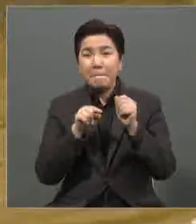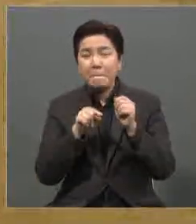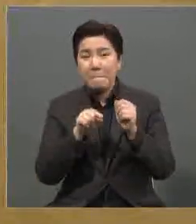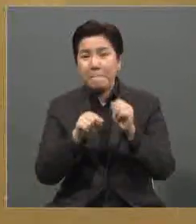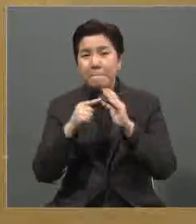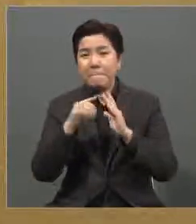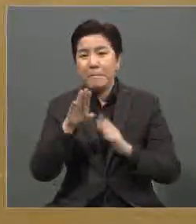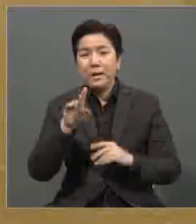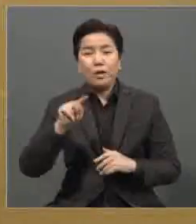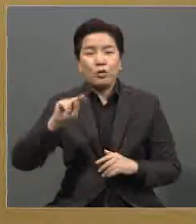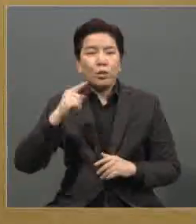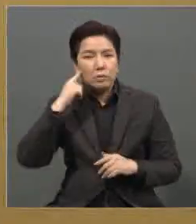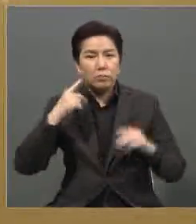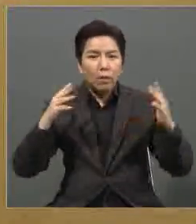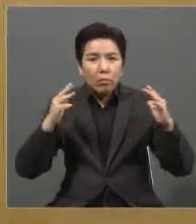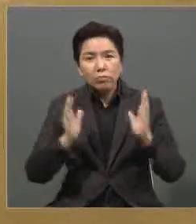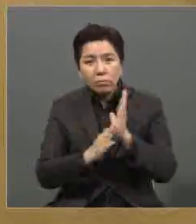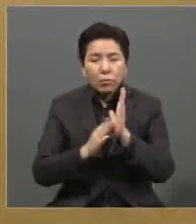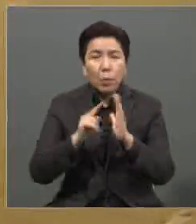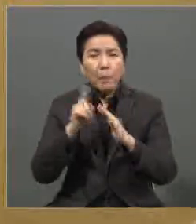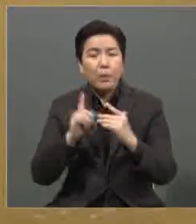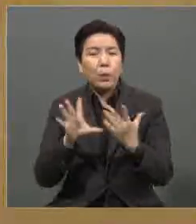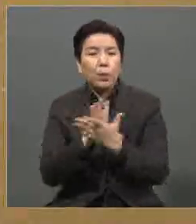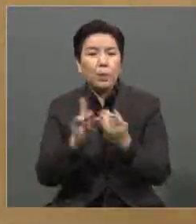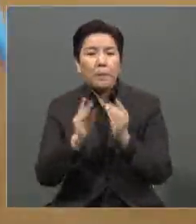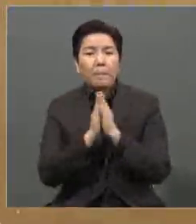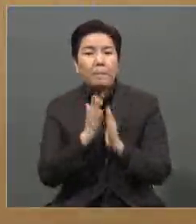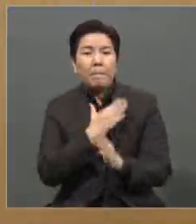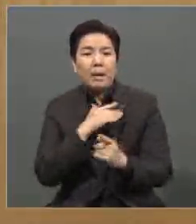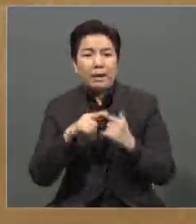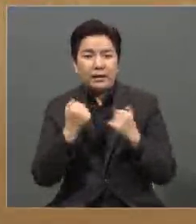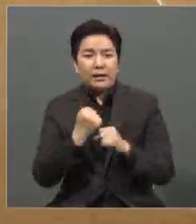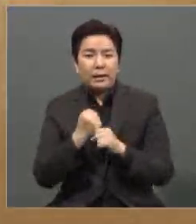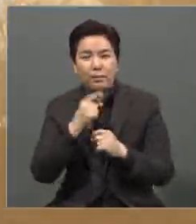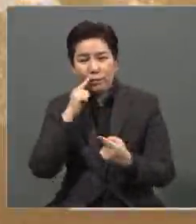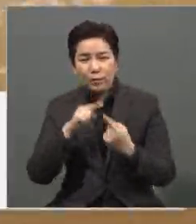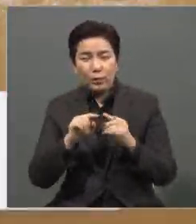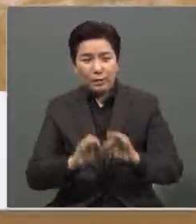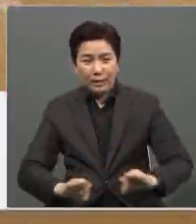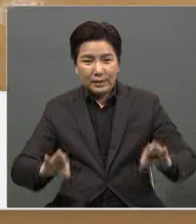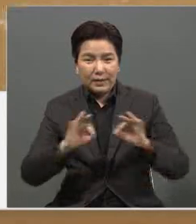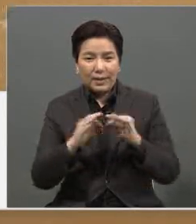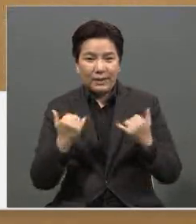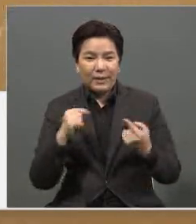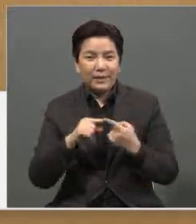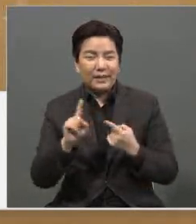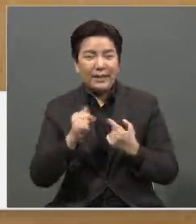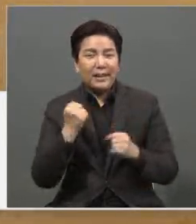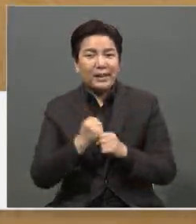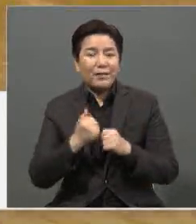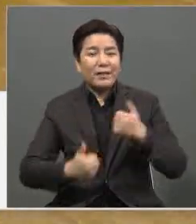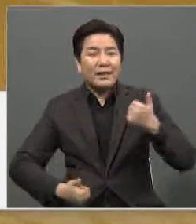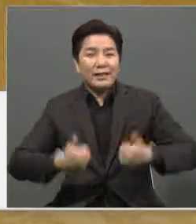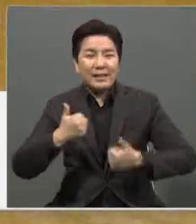ำเภอเบตงซึ่งเป็นการสืบสานอนุรักษ์ประเพณีชักพระกิจกรรมไฮไลท์ของกิจกรรมนี้ก็คือการแ